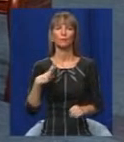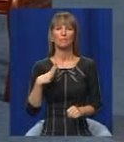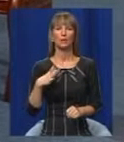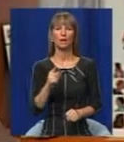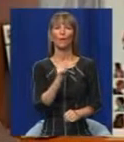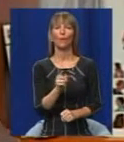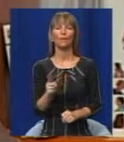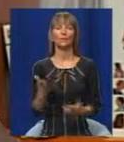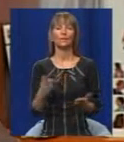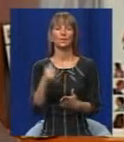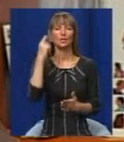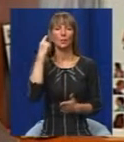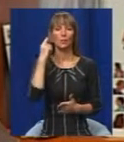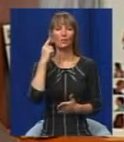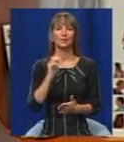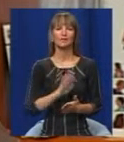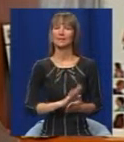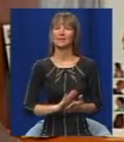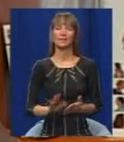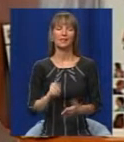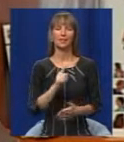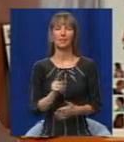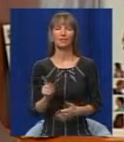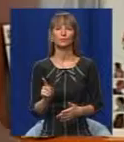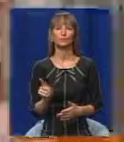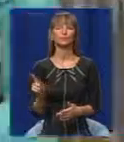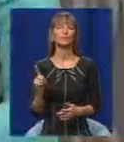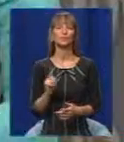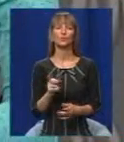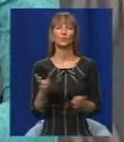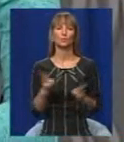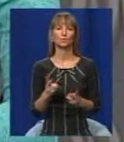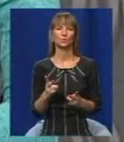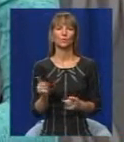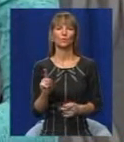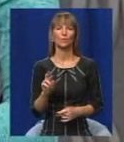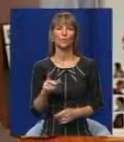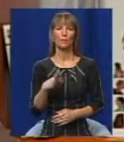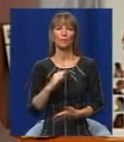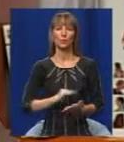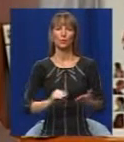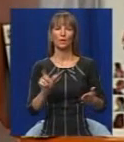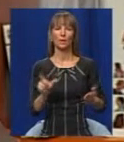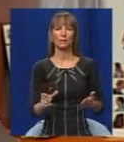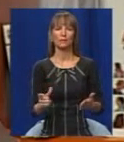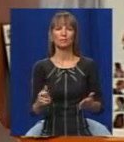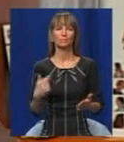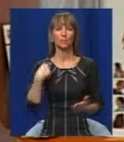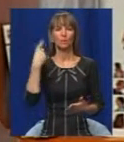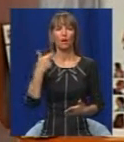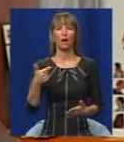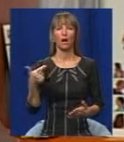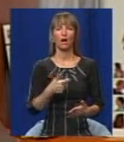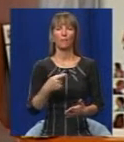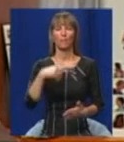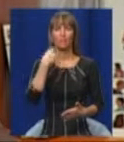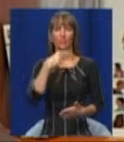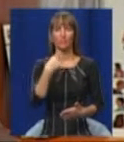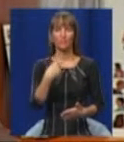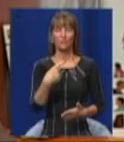ти думаєш? Ні, не кожен. А що, по-перше, потрібно, щоб стати журналістом? Які вилади? Грамотна річ, по-моєму.